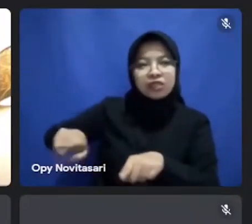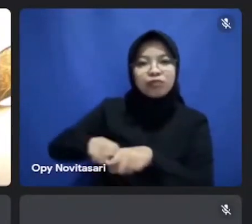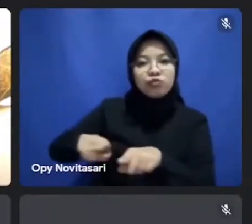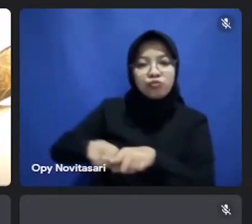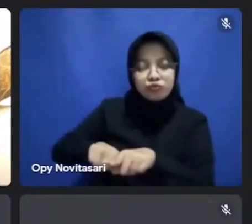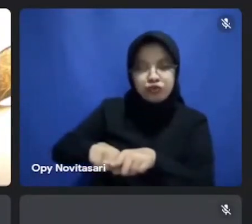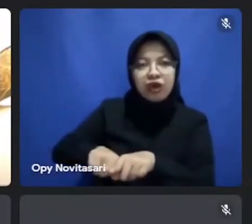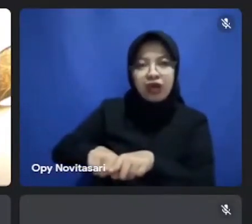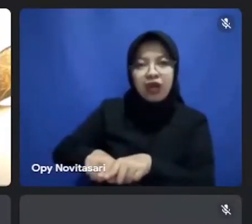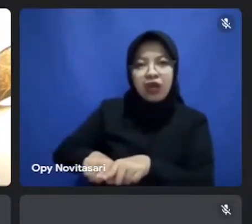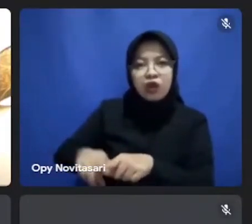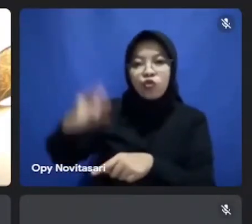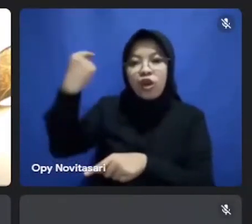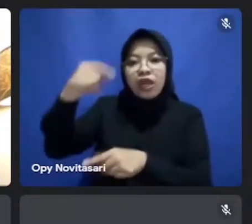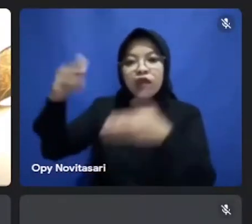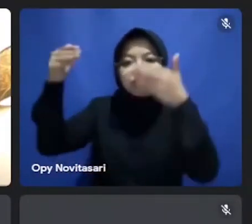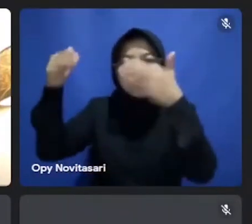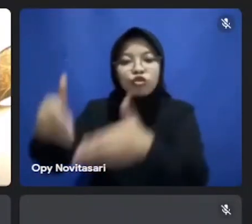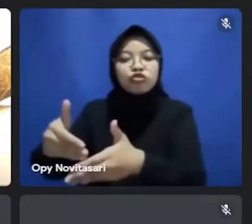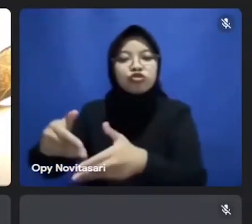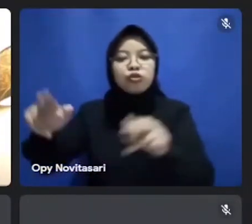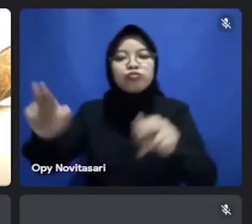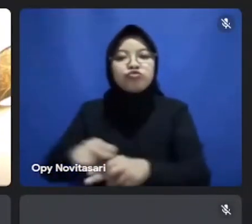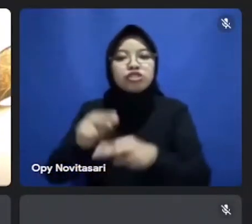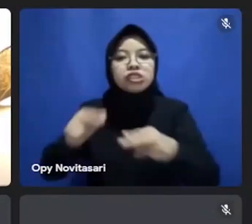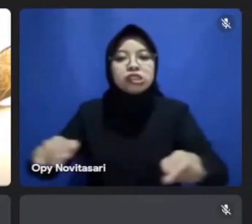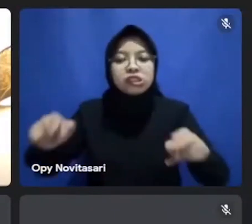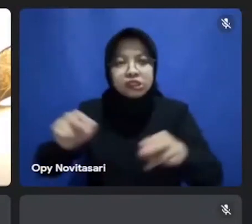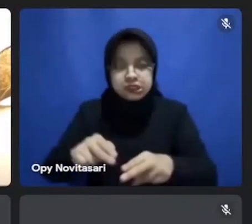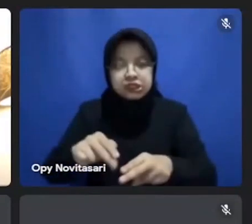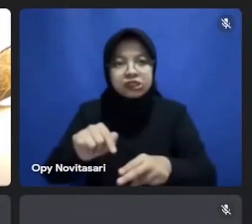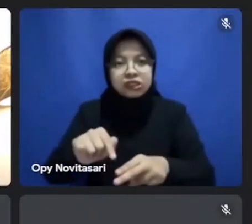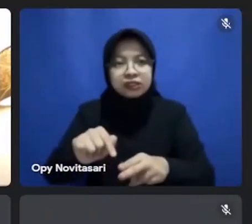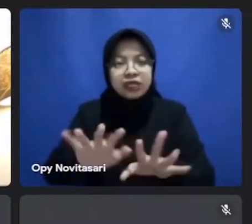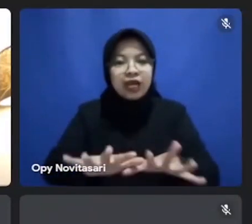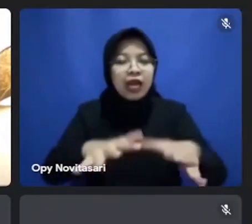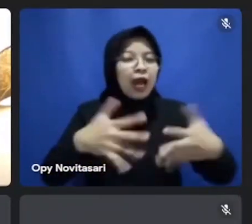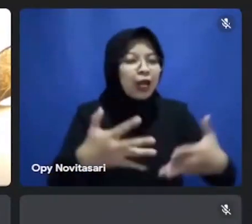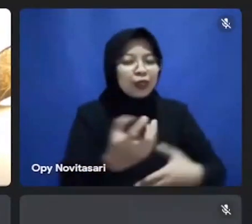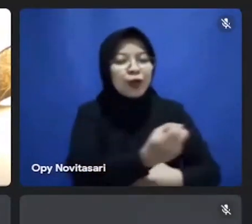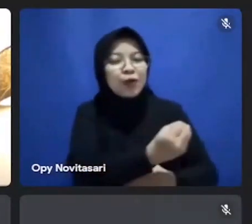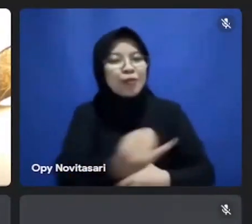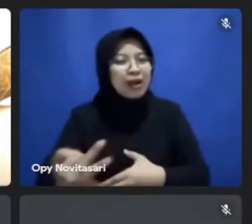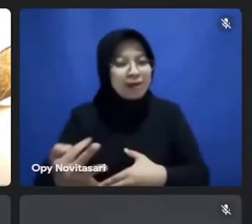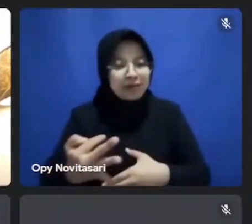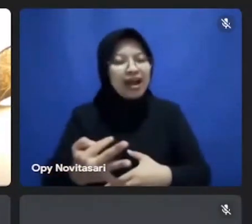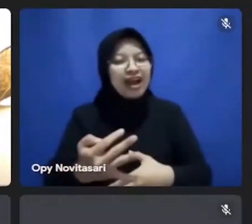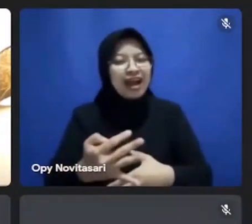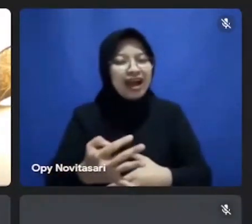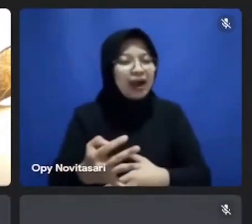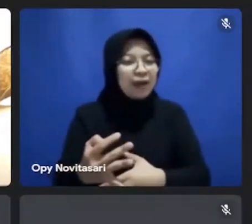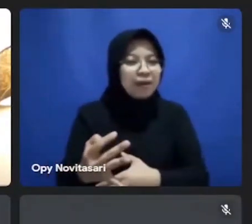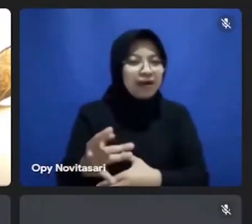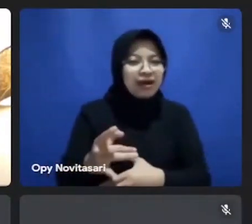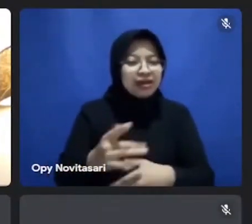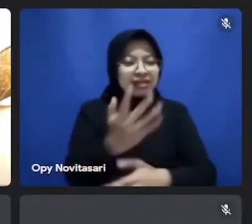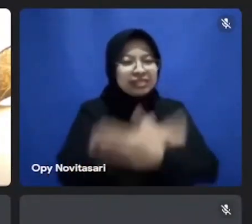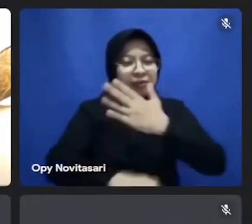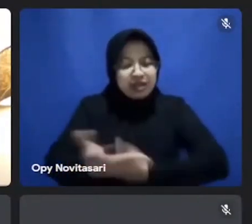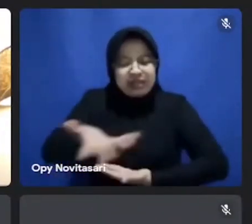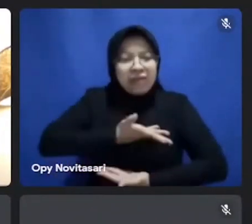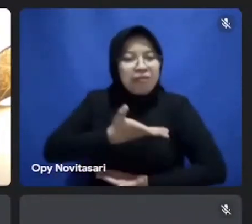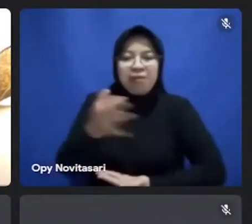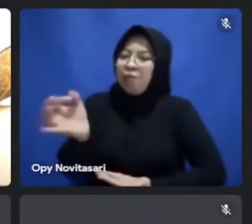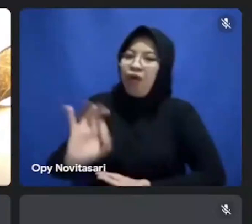jurusan musik tidak hanya dalam pengalaman mendengar bahkan masih banyak pendidik yang belum bisa menerima disabilitas